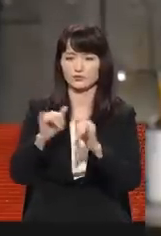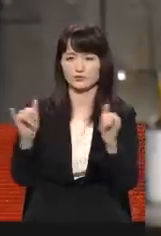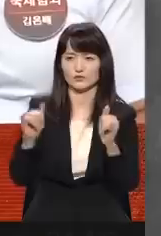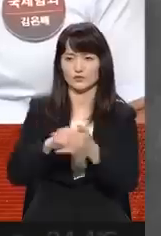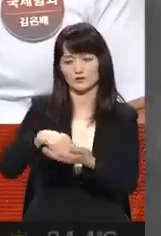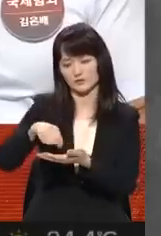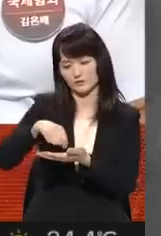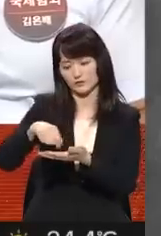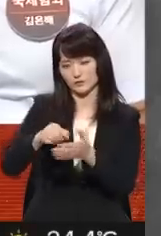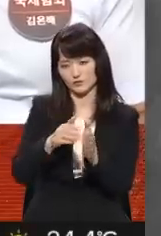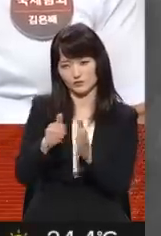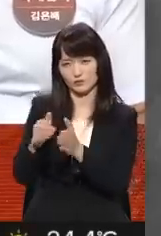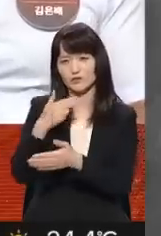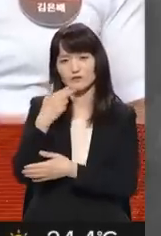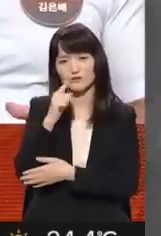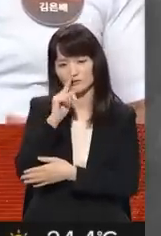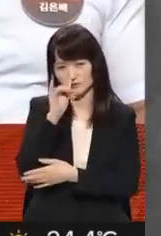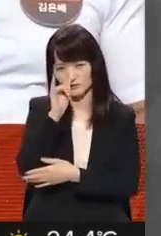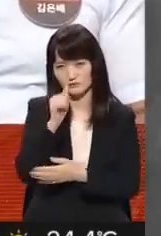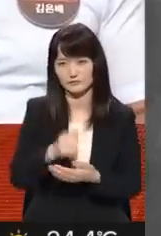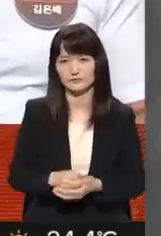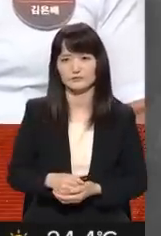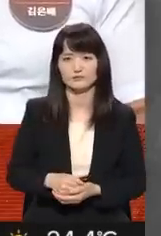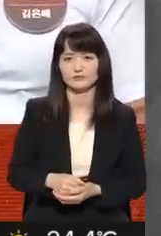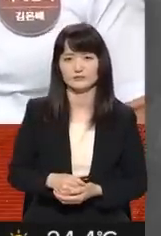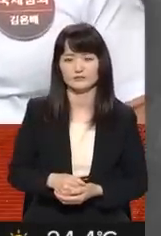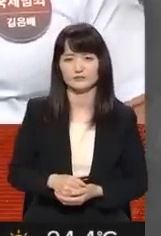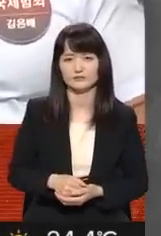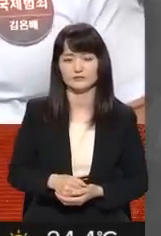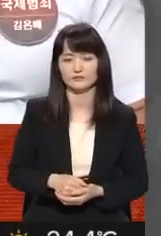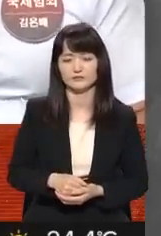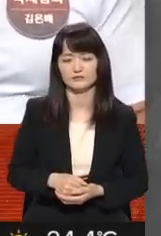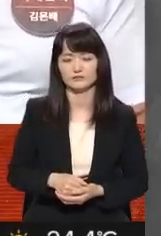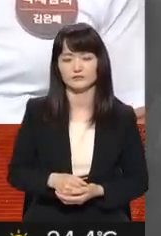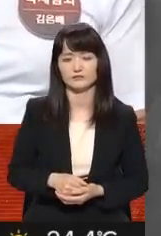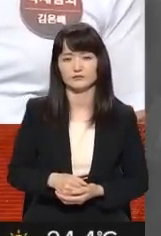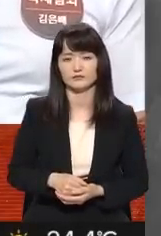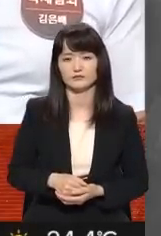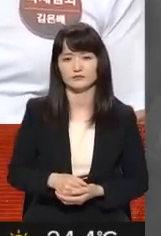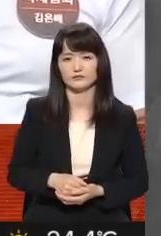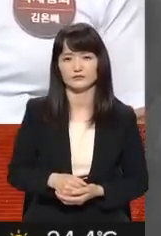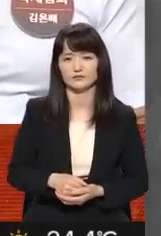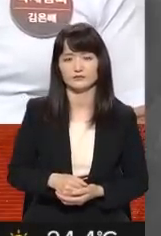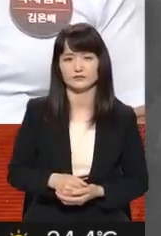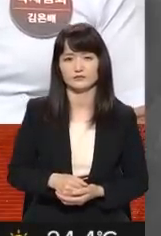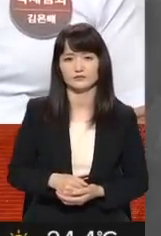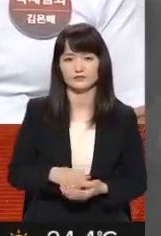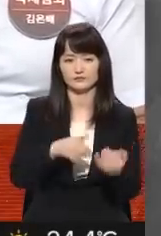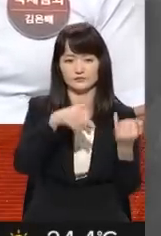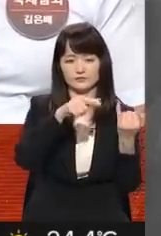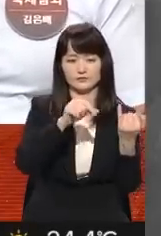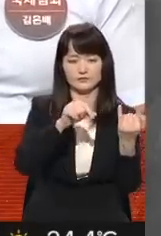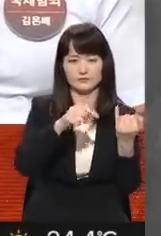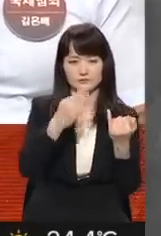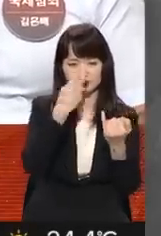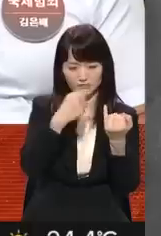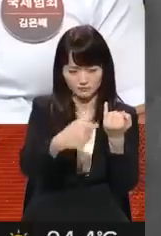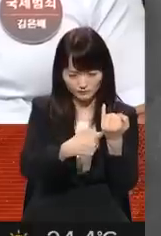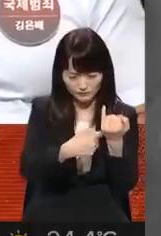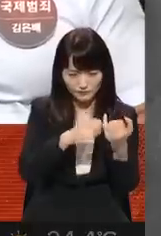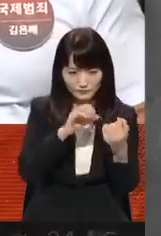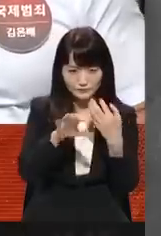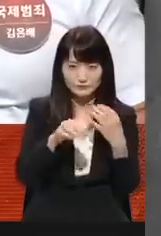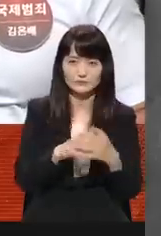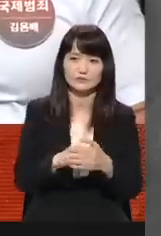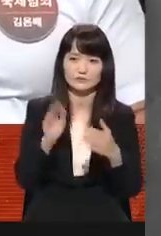문제가 있었던 것 같아요. 준비하고 있었는데. 본인이 경찰에 조사하는데 뭐라고 했냐면 자기가 공무원 9급과 7급을